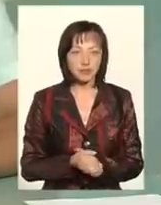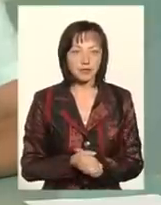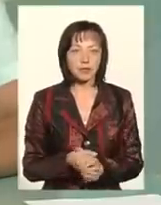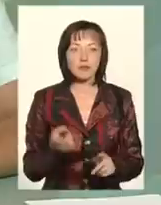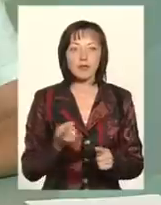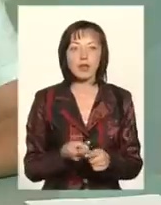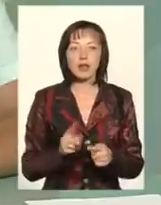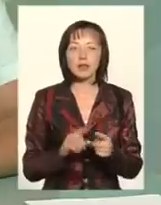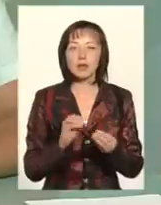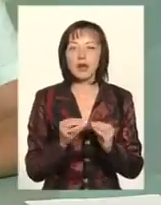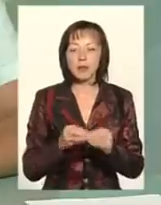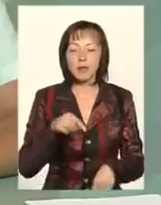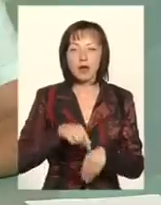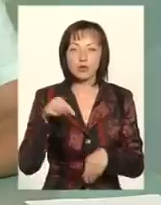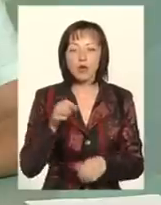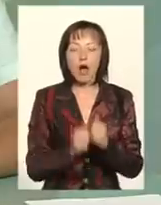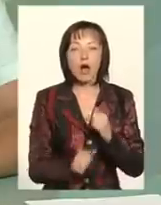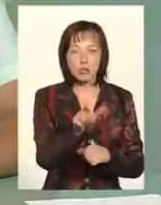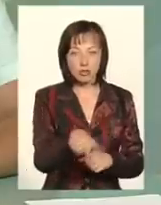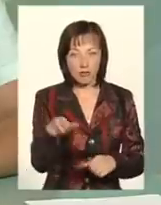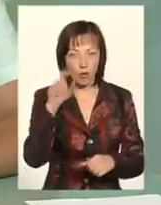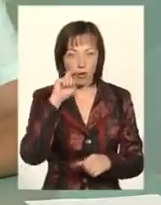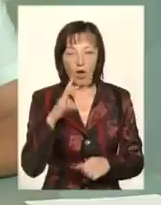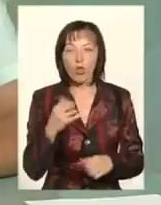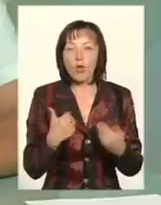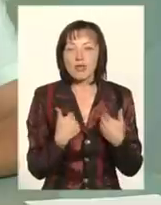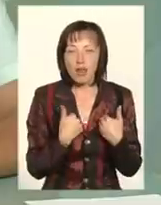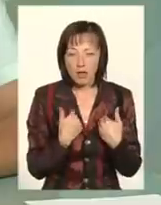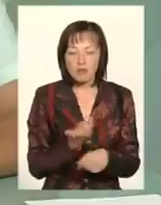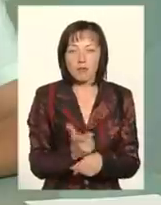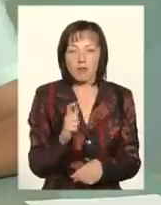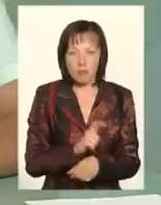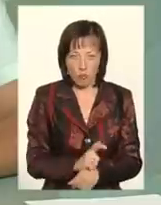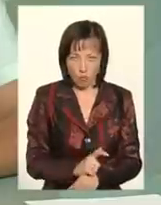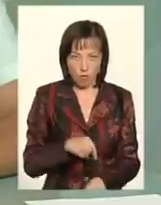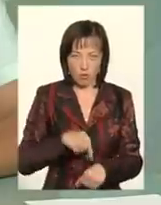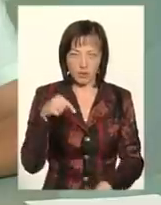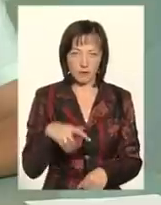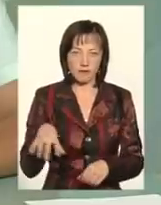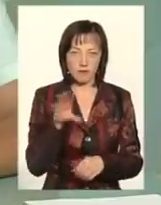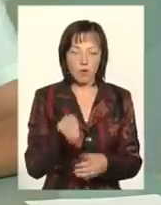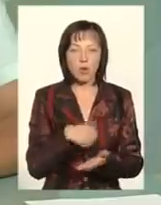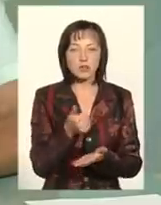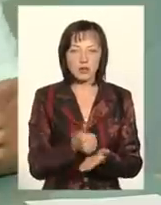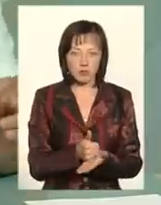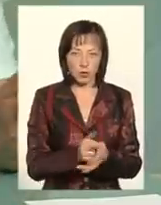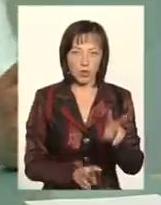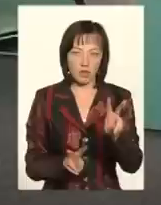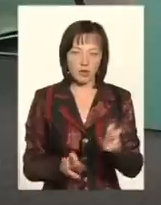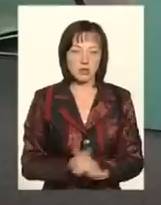то есть это проблема коснулась абсолютно каждого украинца но нас она коснулась Больнее всего вот вот это основная основной